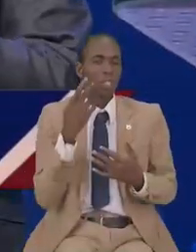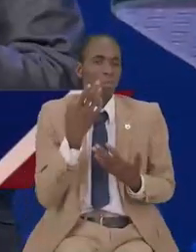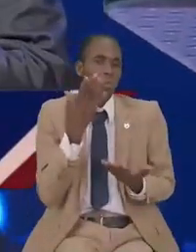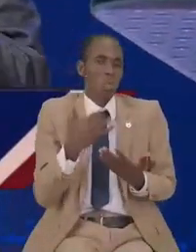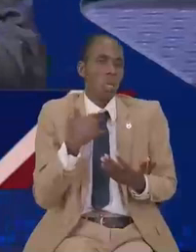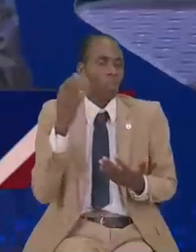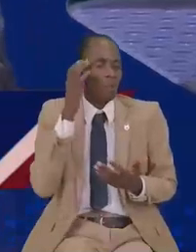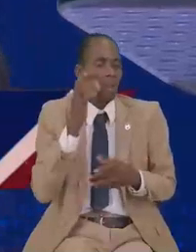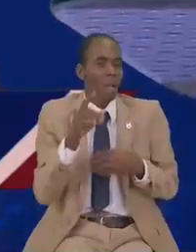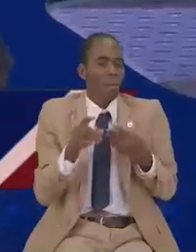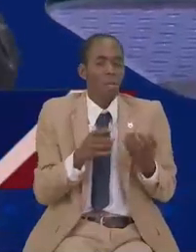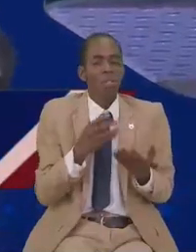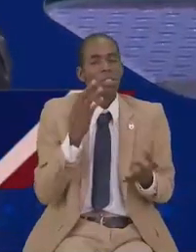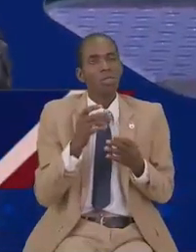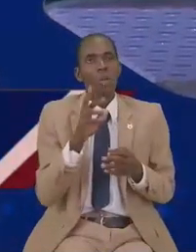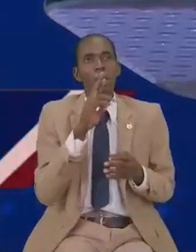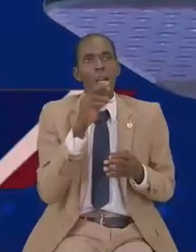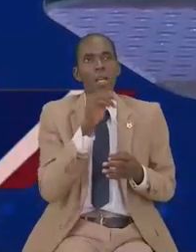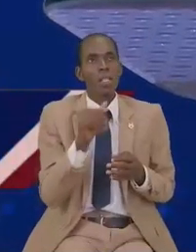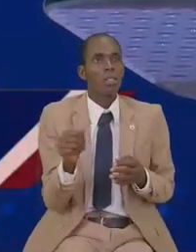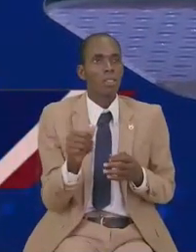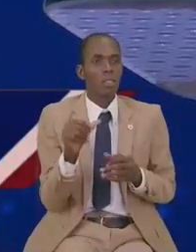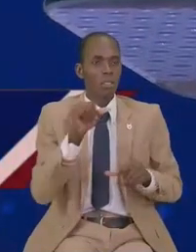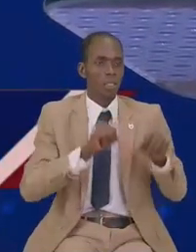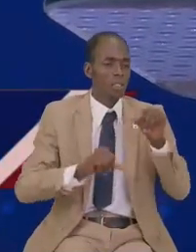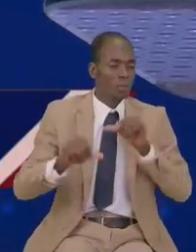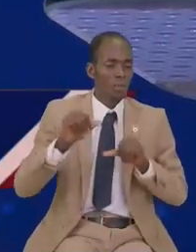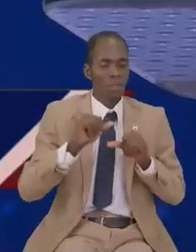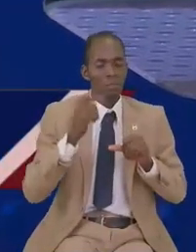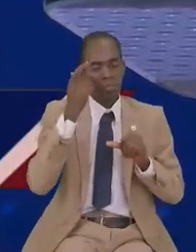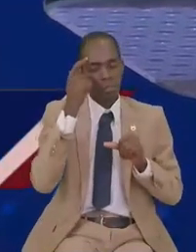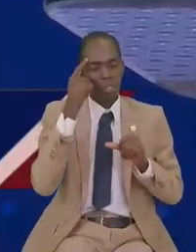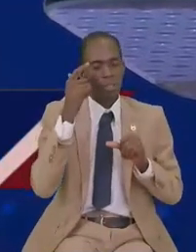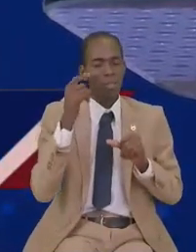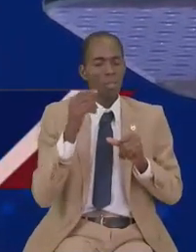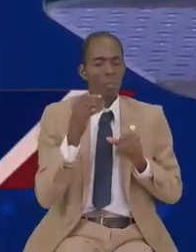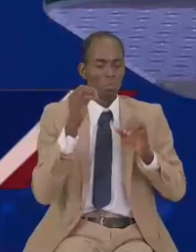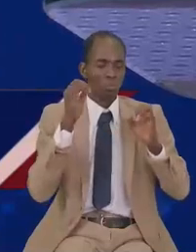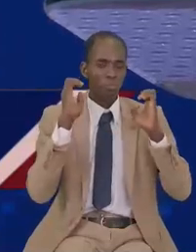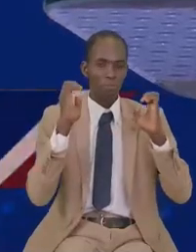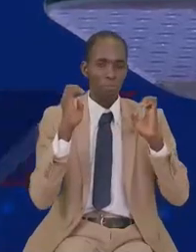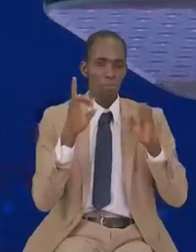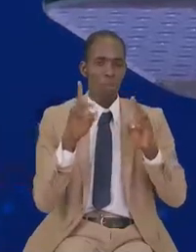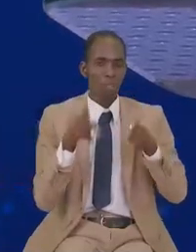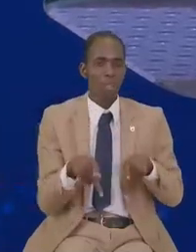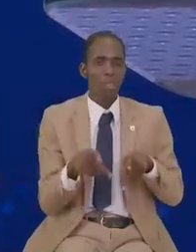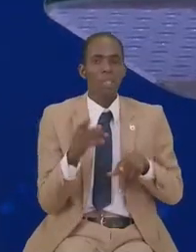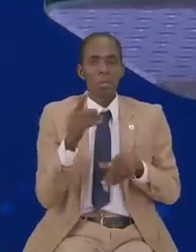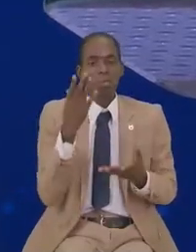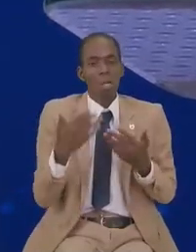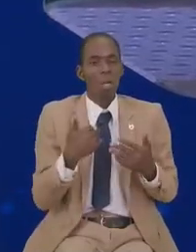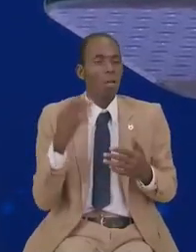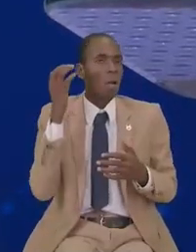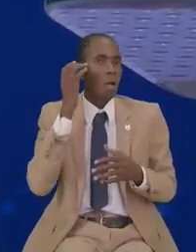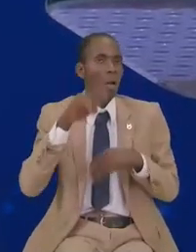appris, si vous êtes quelqu'un qui aime la science, vous pourrez apprendre la pollution